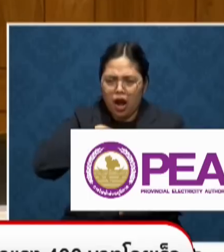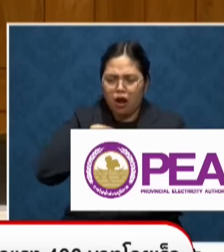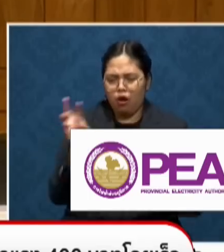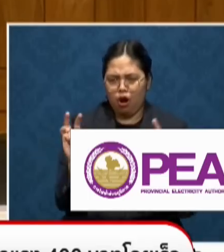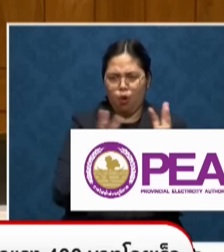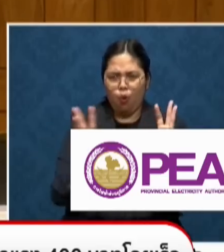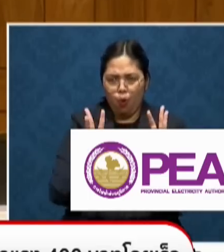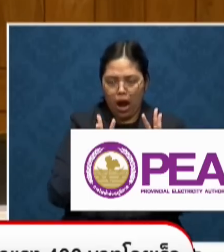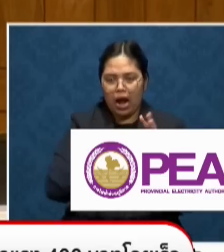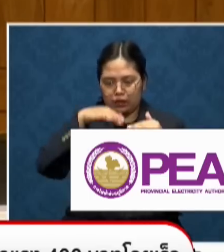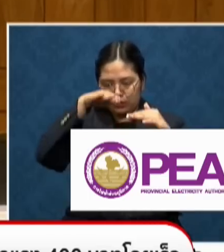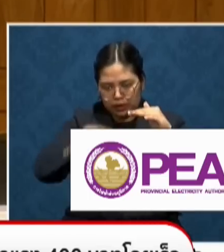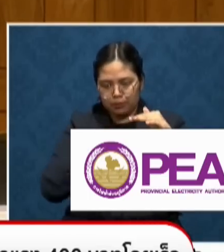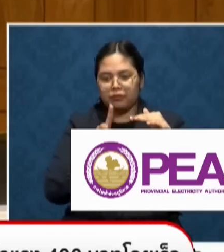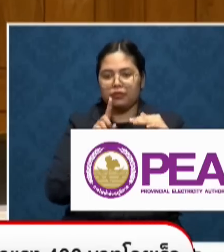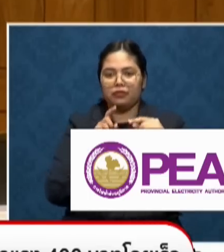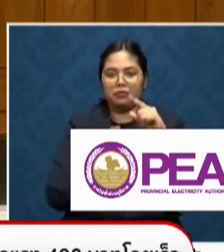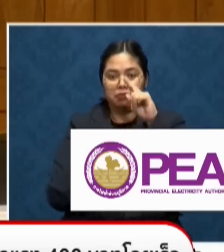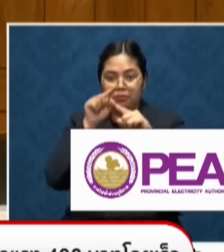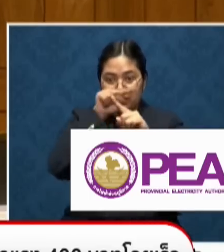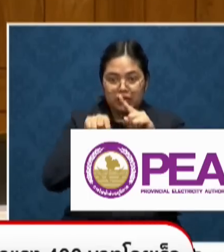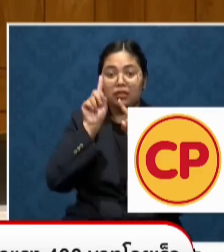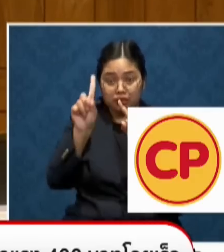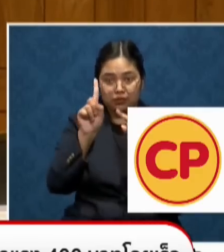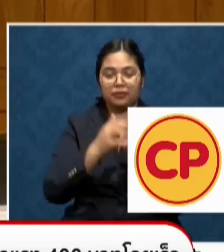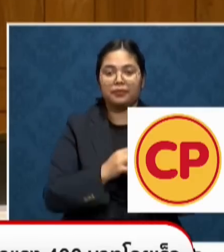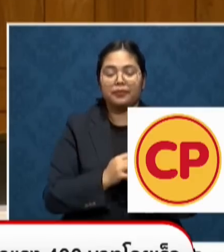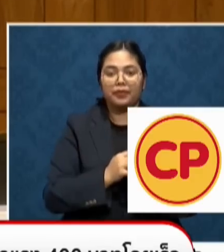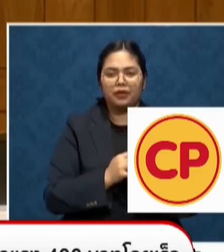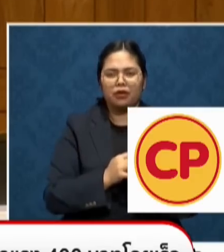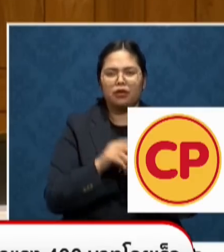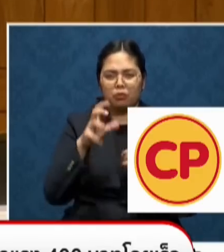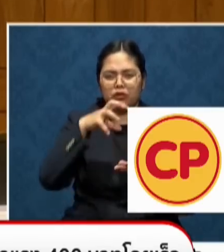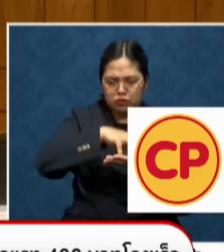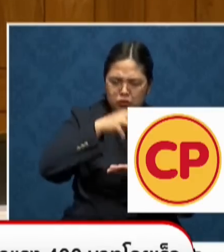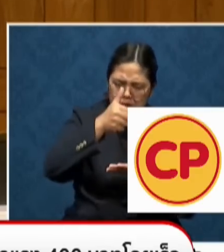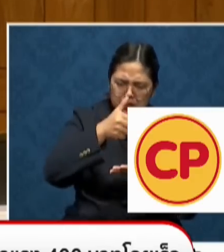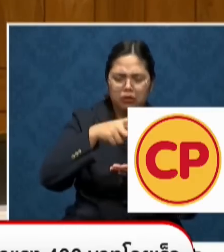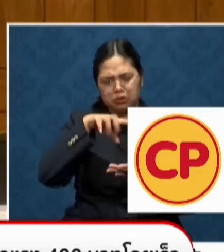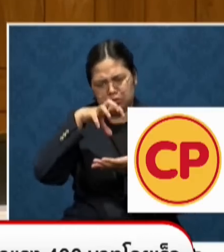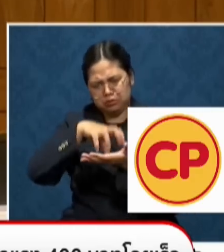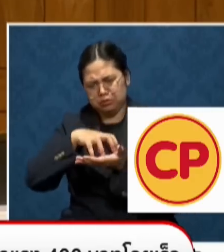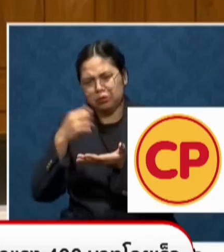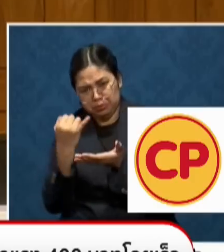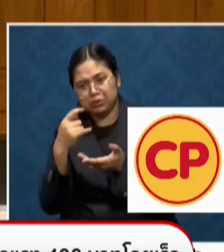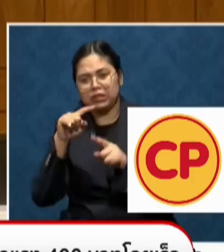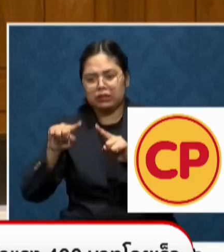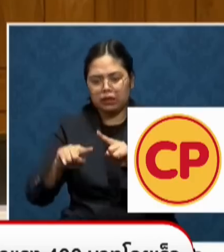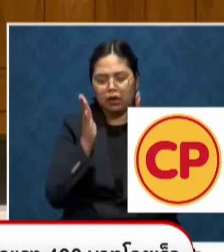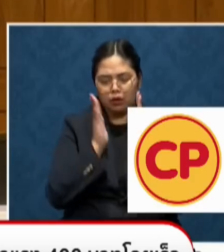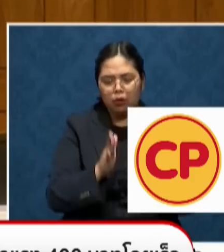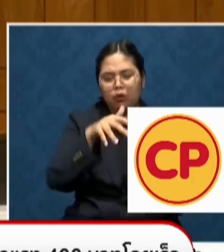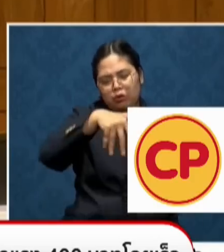าที่พูดมาทั้งเรื่องของ one stop service นั้นเนี่ยหลายรัฐบาลก็พยายามกันทำกันมาแล้วเรื่องนี้รัฐบาลเราก็ตระหนักดี